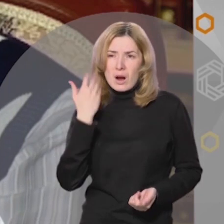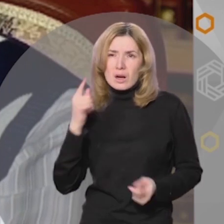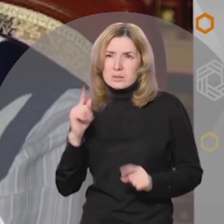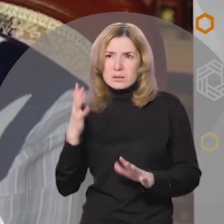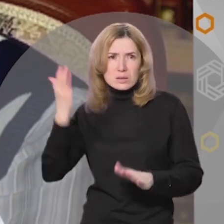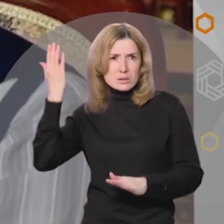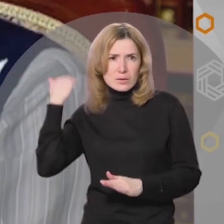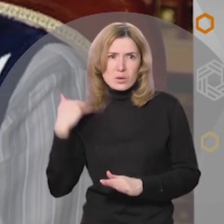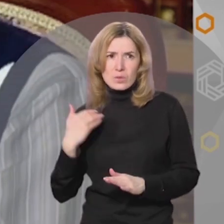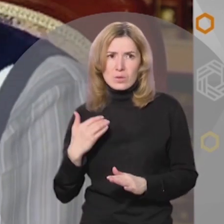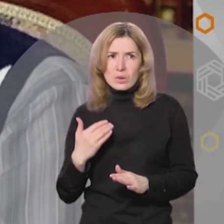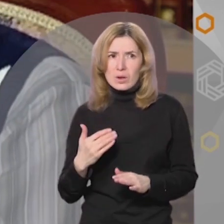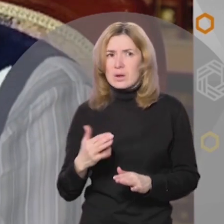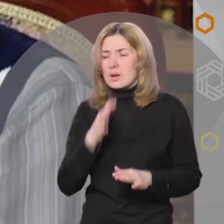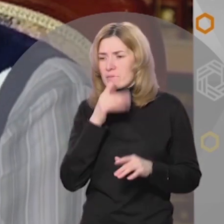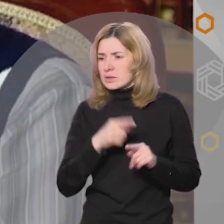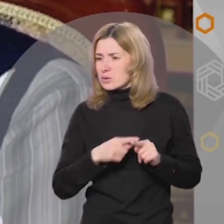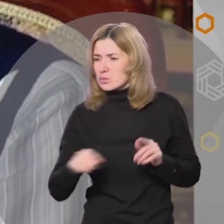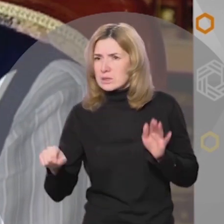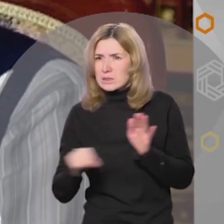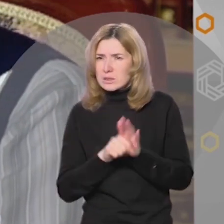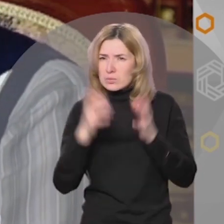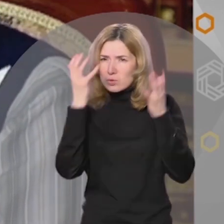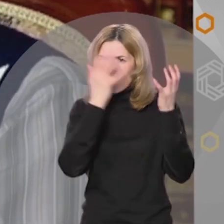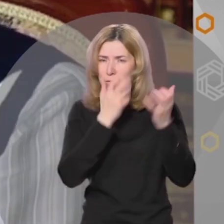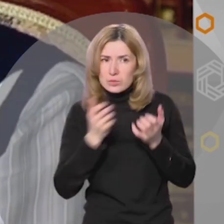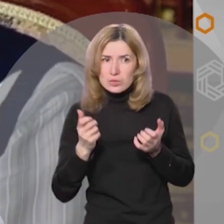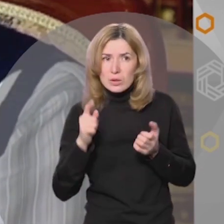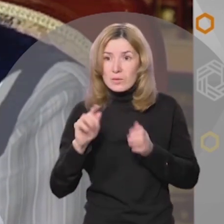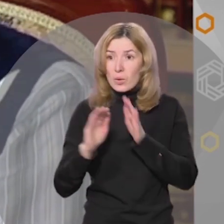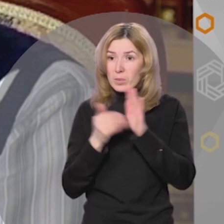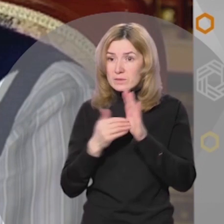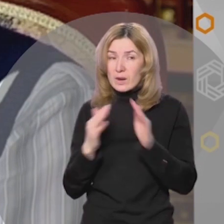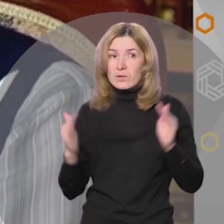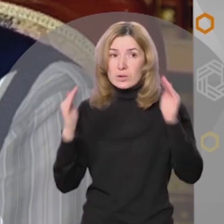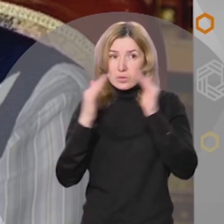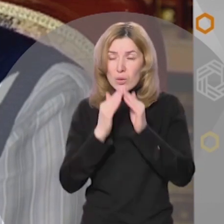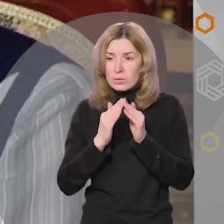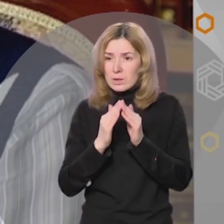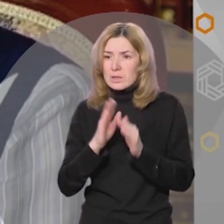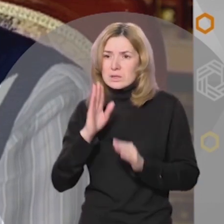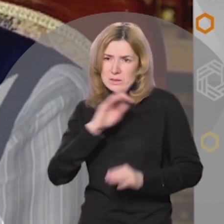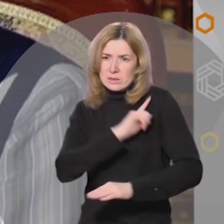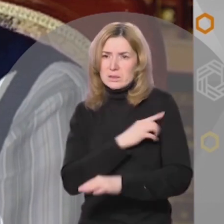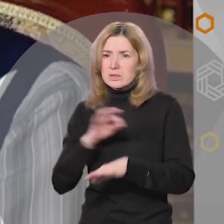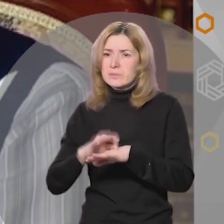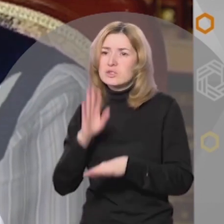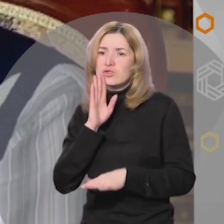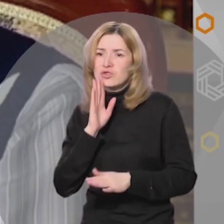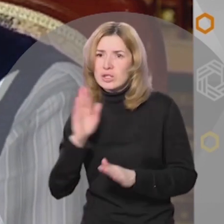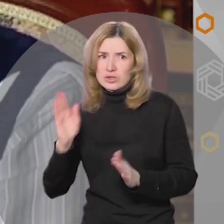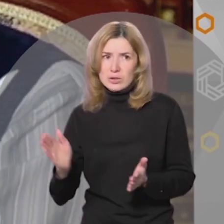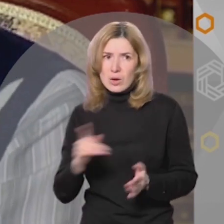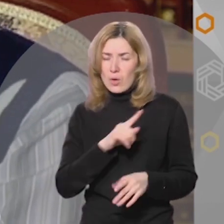Как-то раз посреди долгой зимней ночи его позвали в дом сильно болевшей женщины.